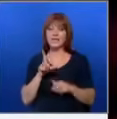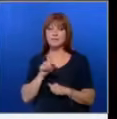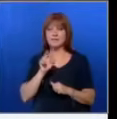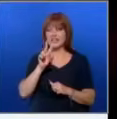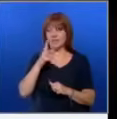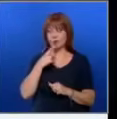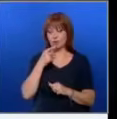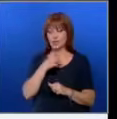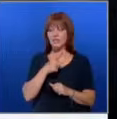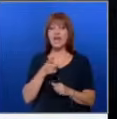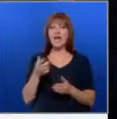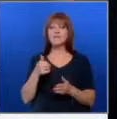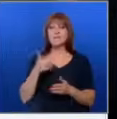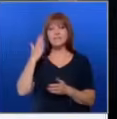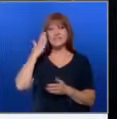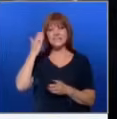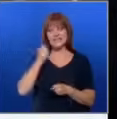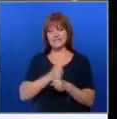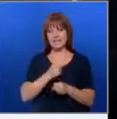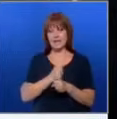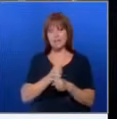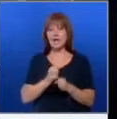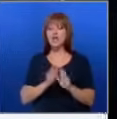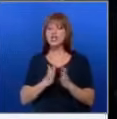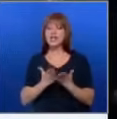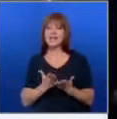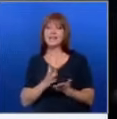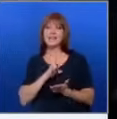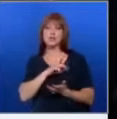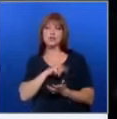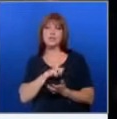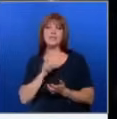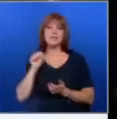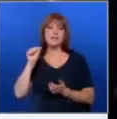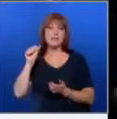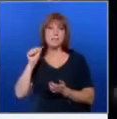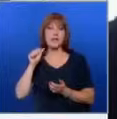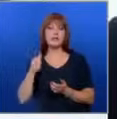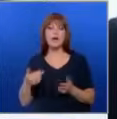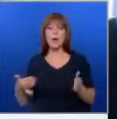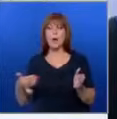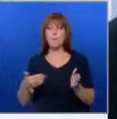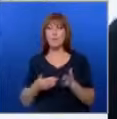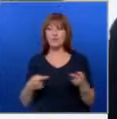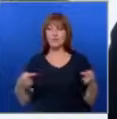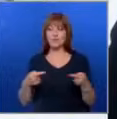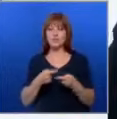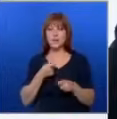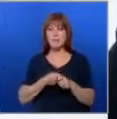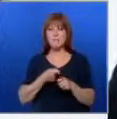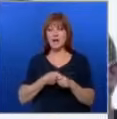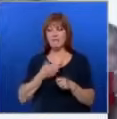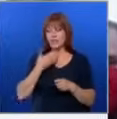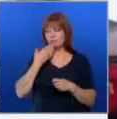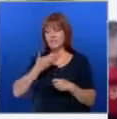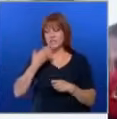72-годишният Меланшон е заемал министерски постове като член на Социалистическата партия. Една от най-противоречивите фигури прави изказвания за класова борба